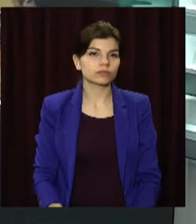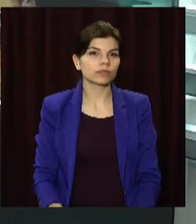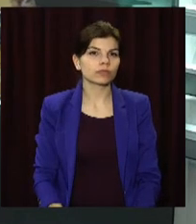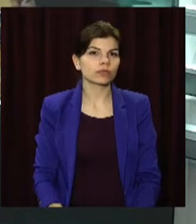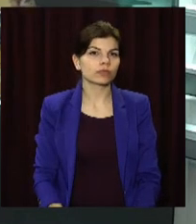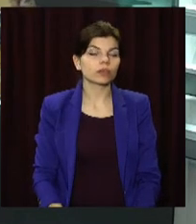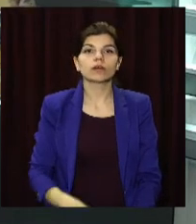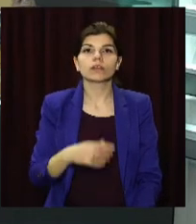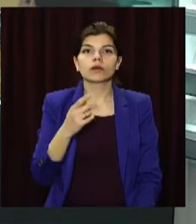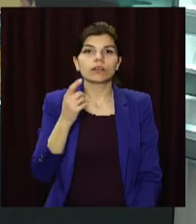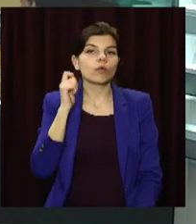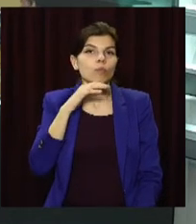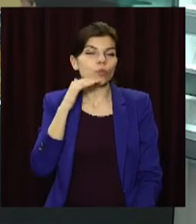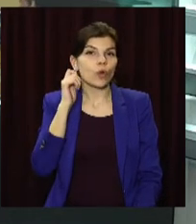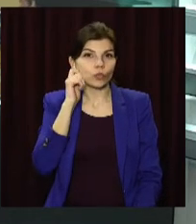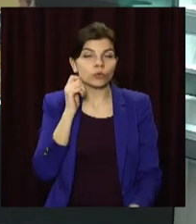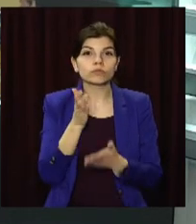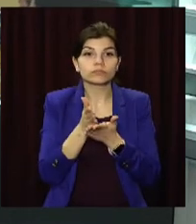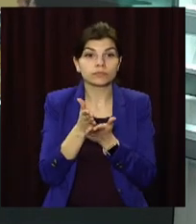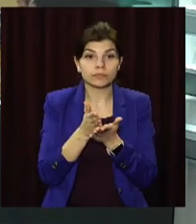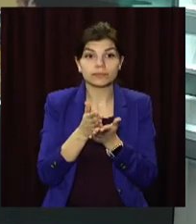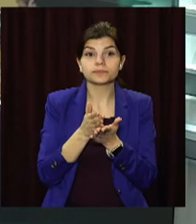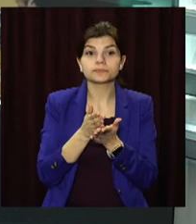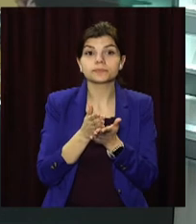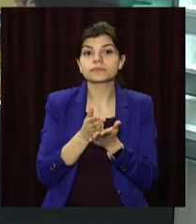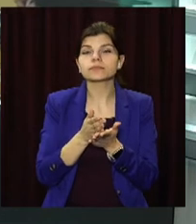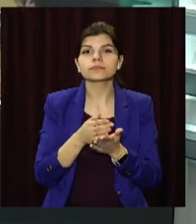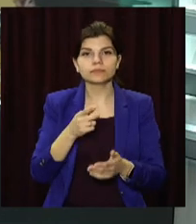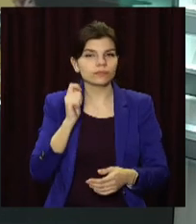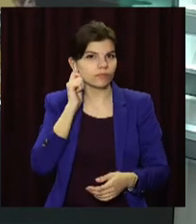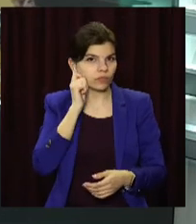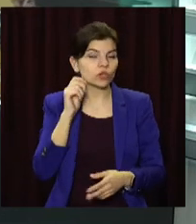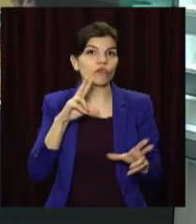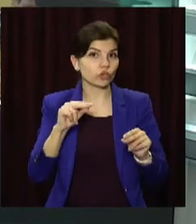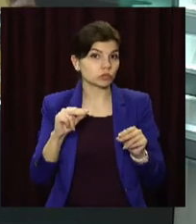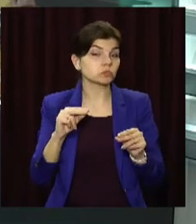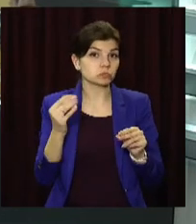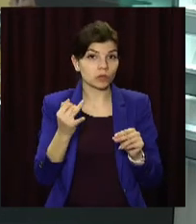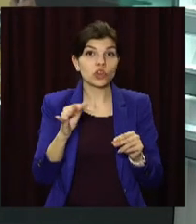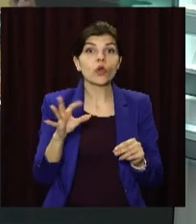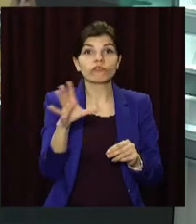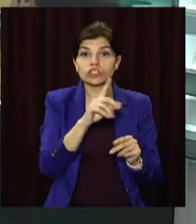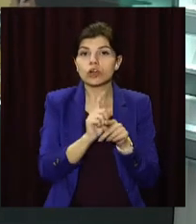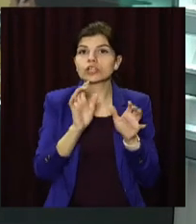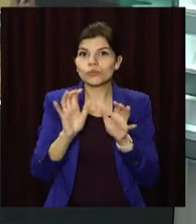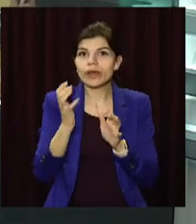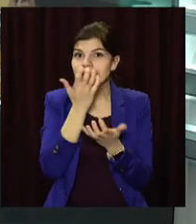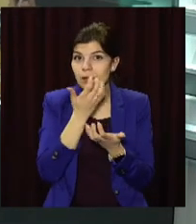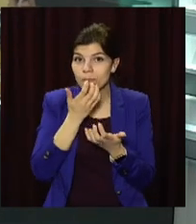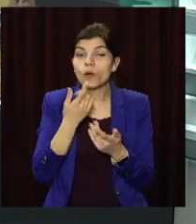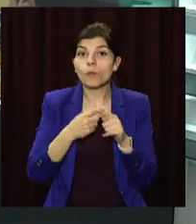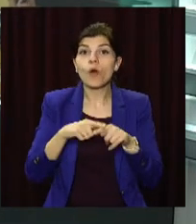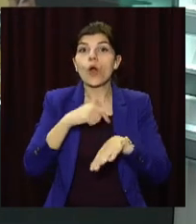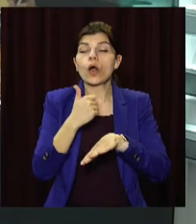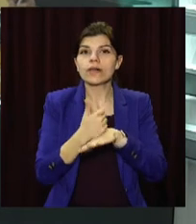Чверть століття на службі людям. Їхні підопічні різні за віком та вдачею, але всі потребують турботи і тепла. Тому